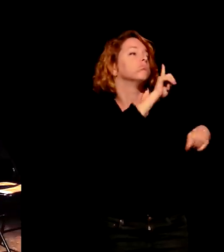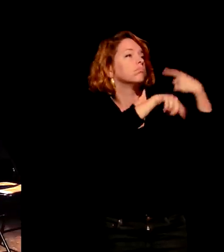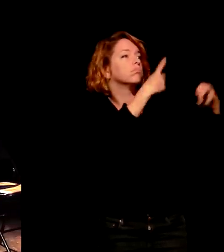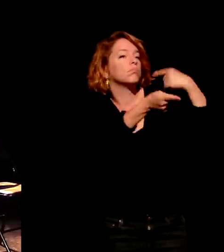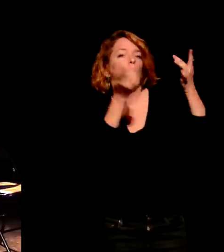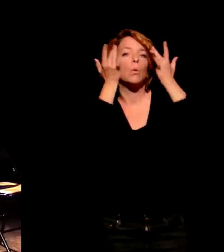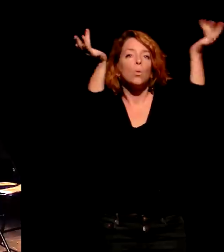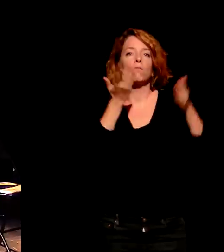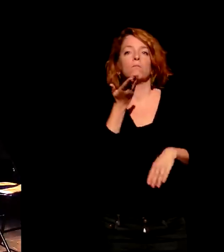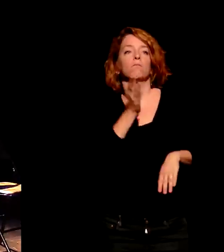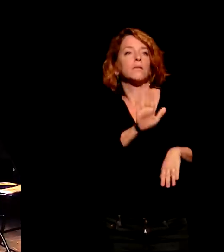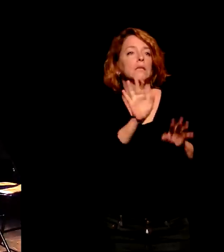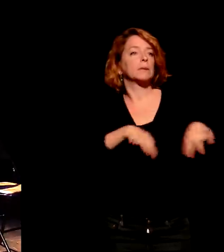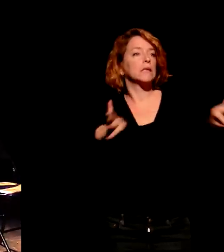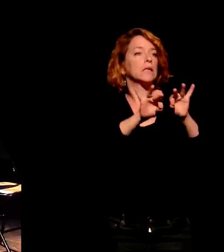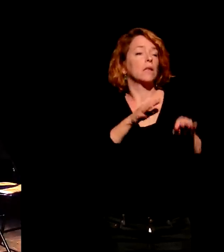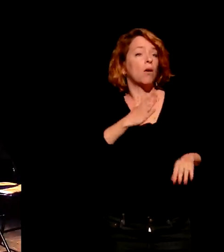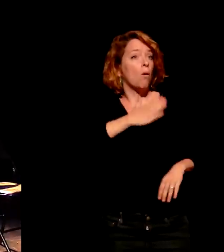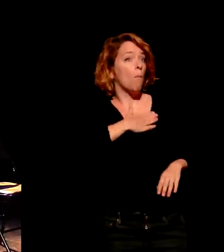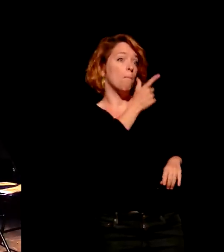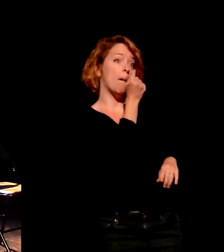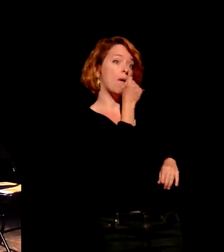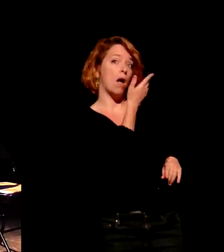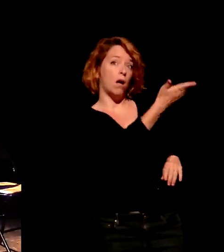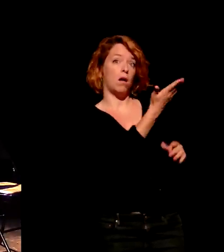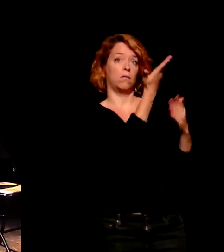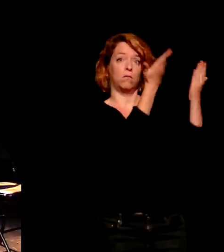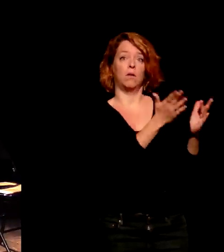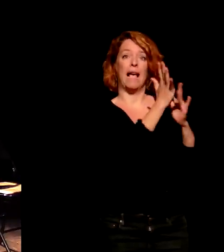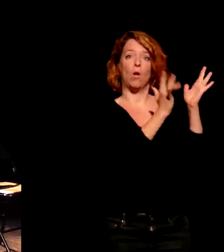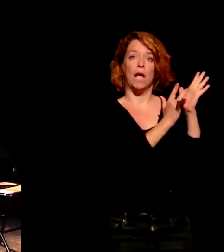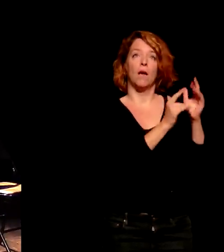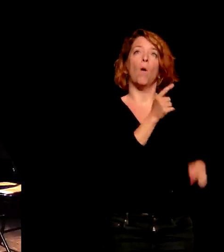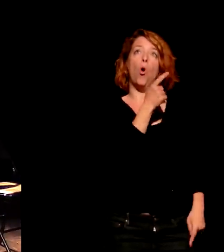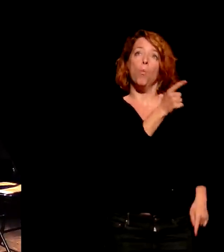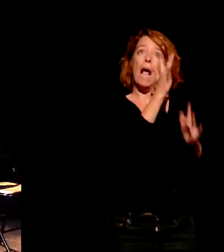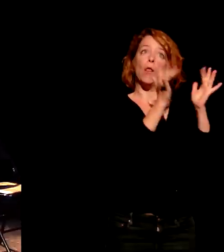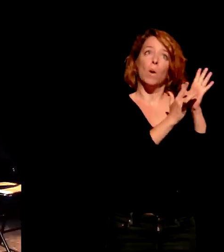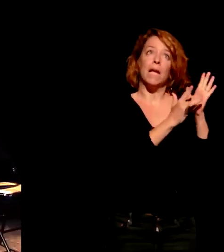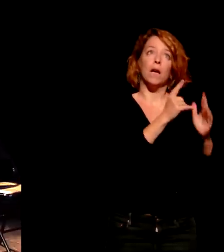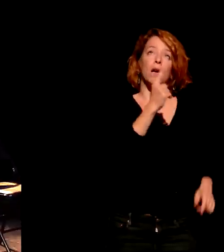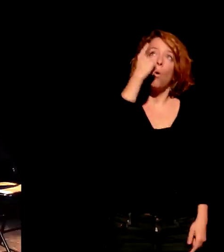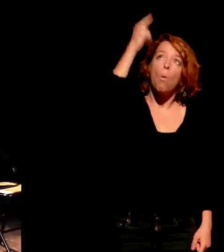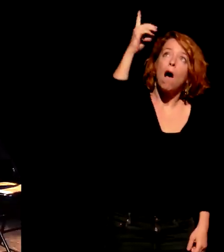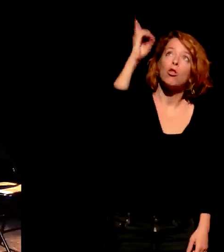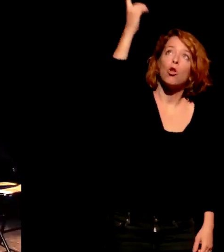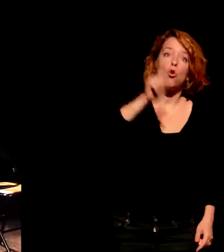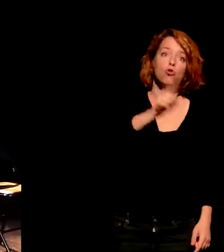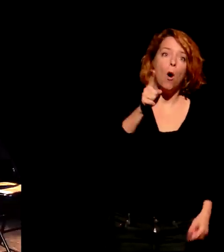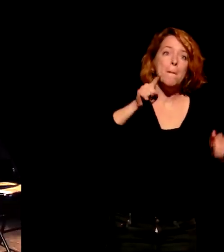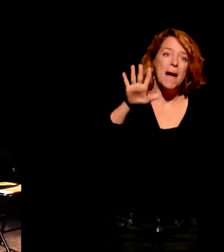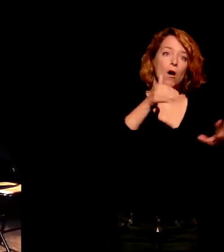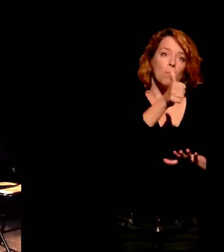dans une culture catholique, puis mon père est catholique. Alors, mon père, c'est un catholique qui ne croit pas en Dieu, mais pratiquant. Alors là, bon, c'est encore autre